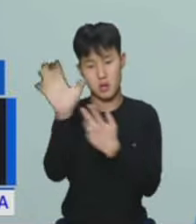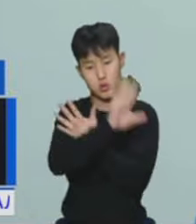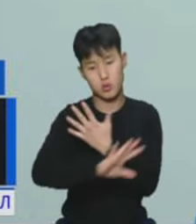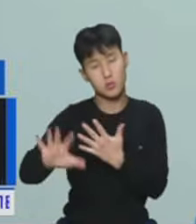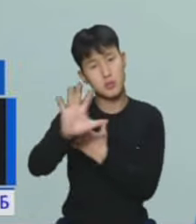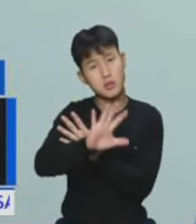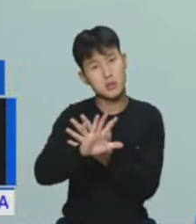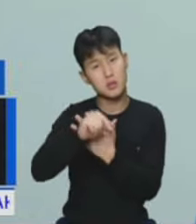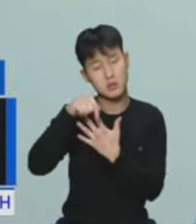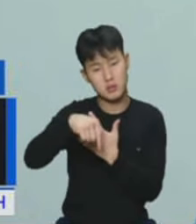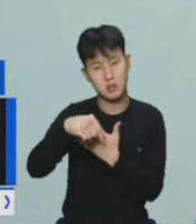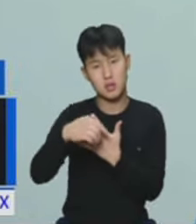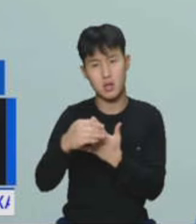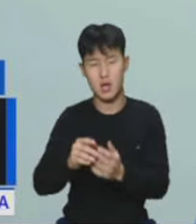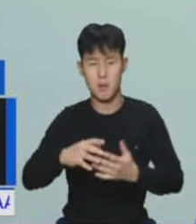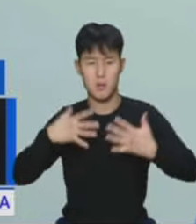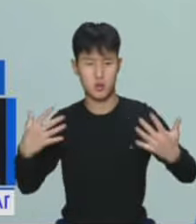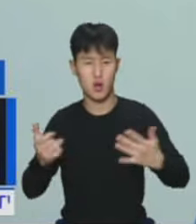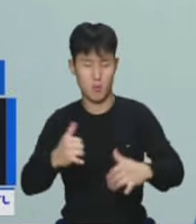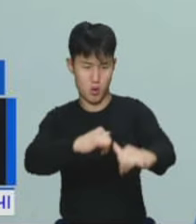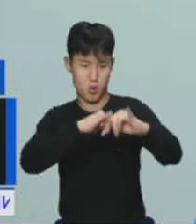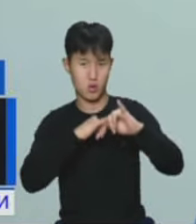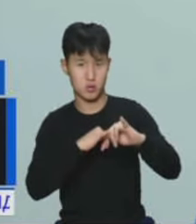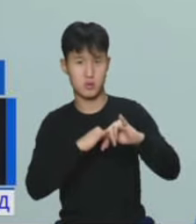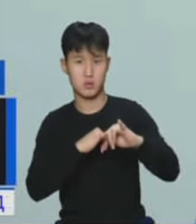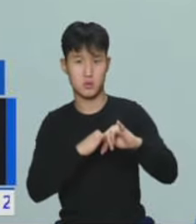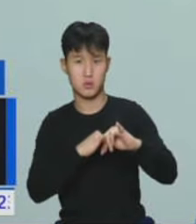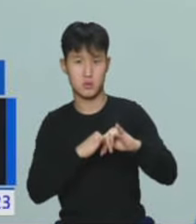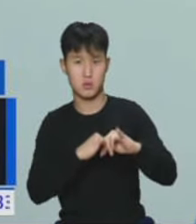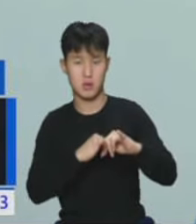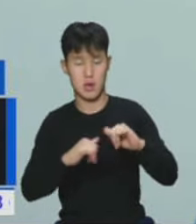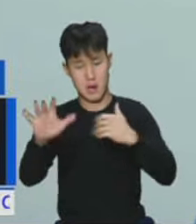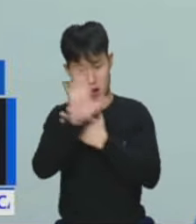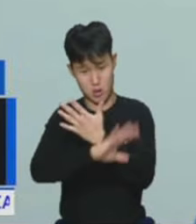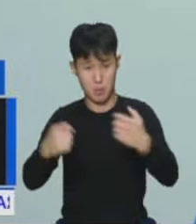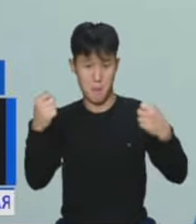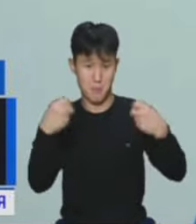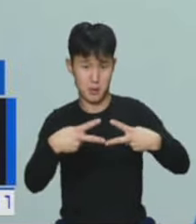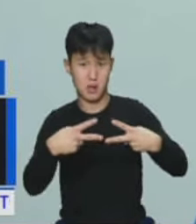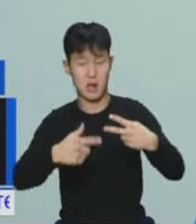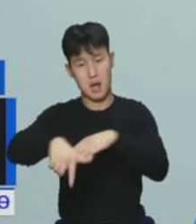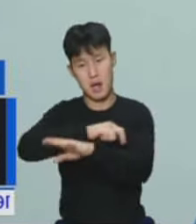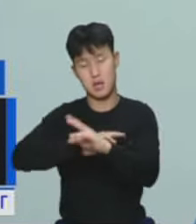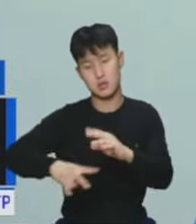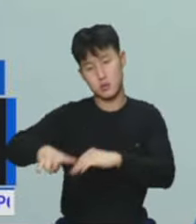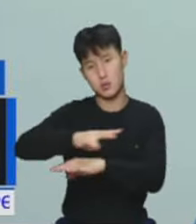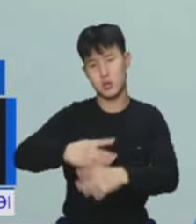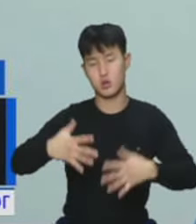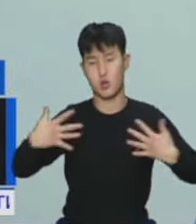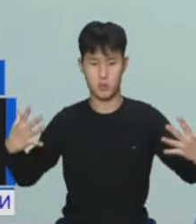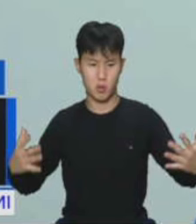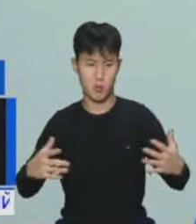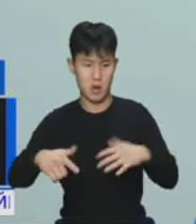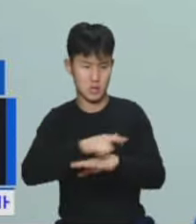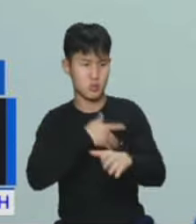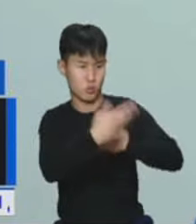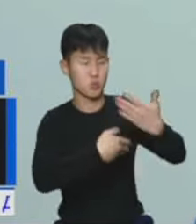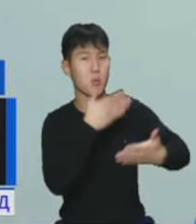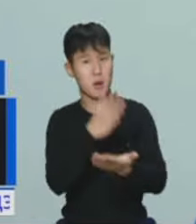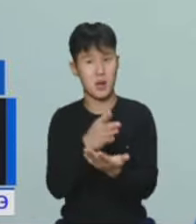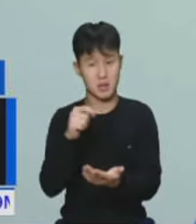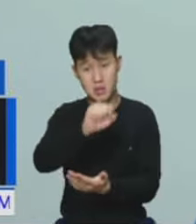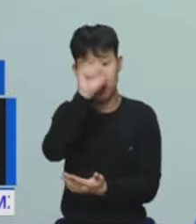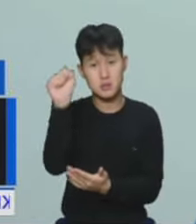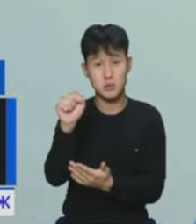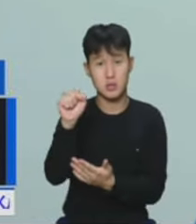байдлын ноцтой хохирол аюул болохоор тийм газар нутгийг том том чигээр өгсөн байна. Энэ асуудлын бол